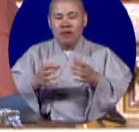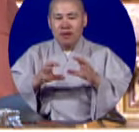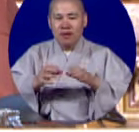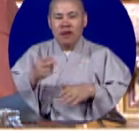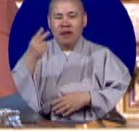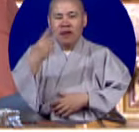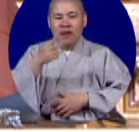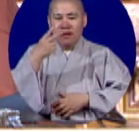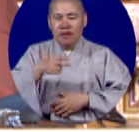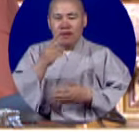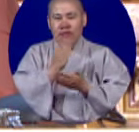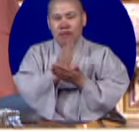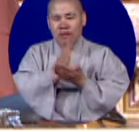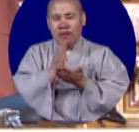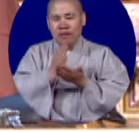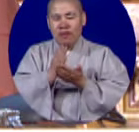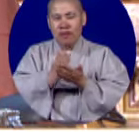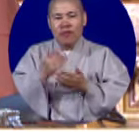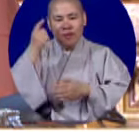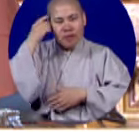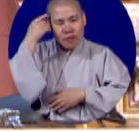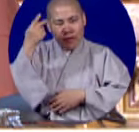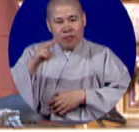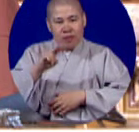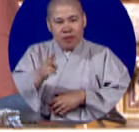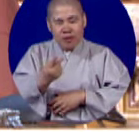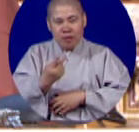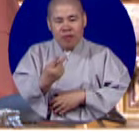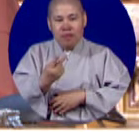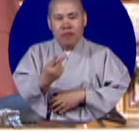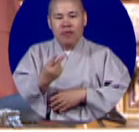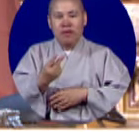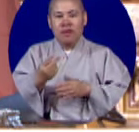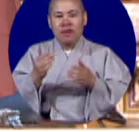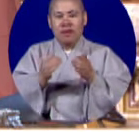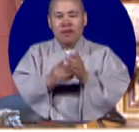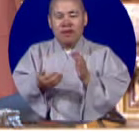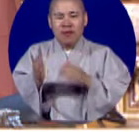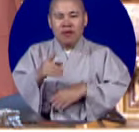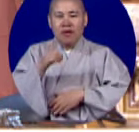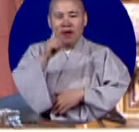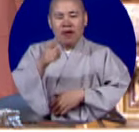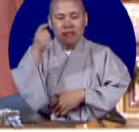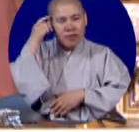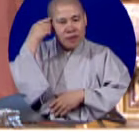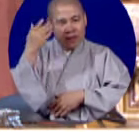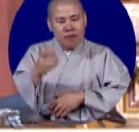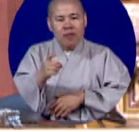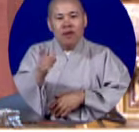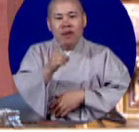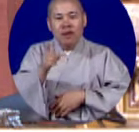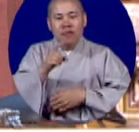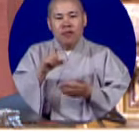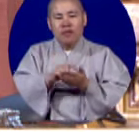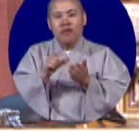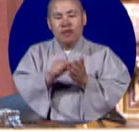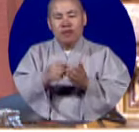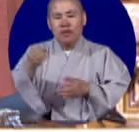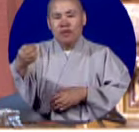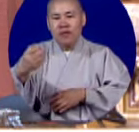2000가지로. 질문을 200번을 했는데 한 번 질문에 10번씩 다 대답을